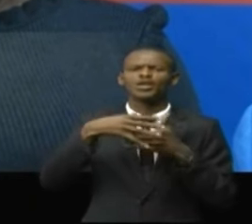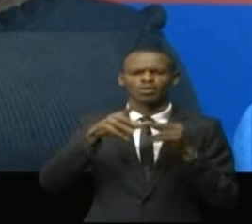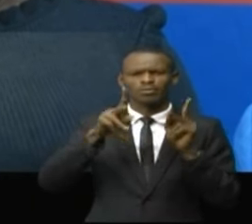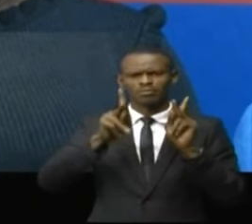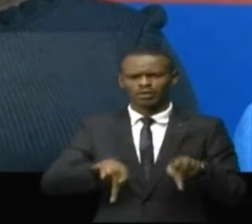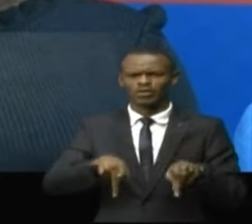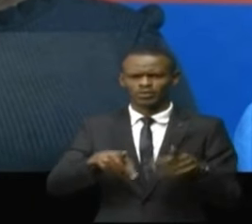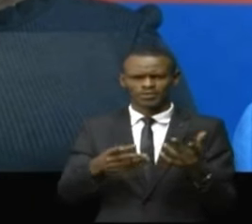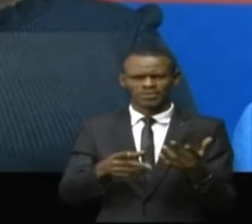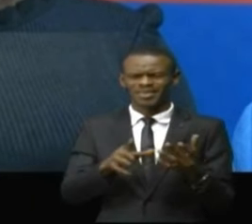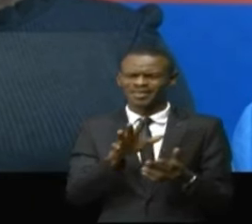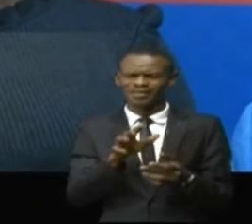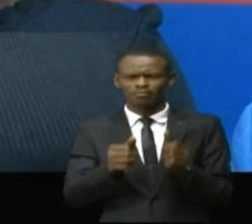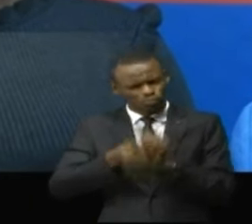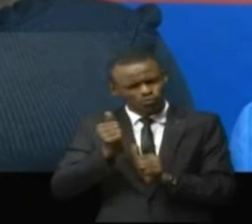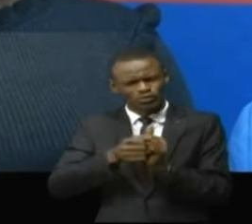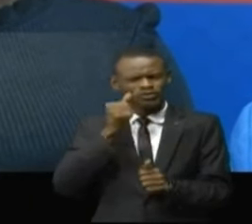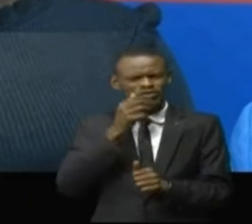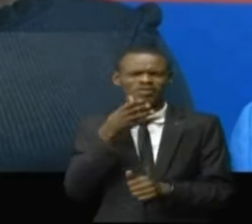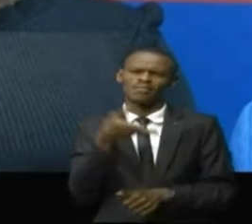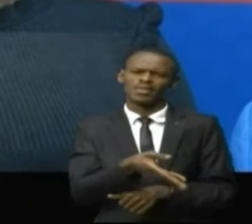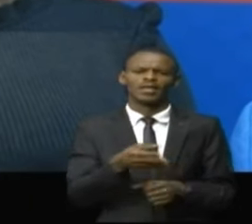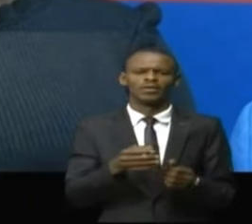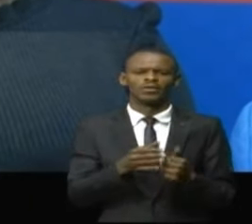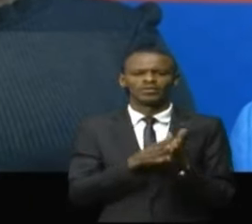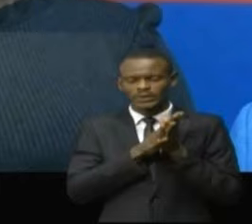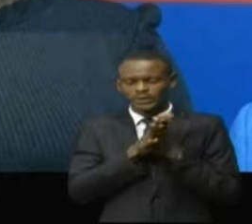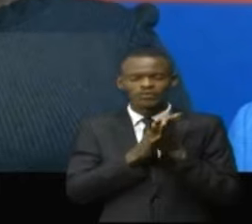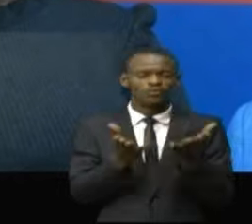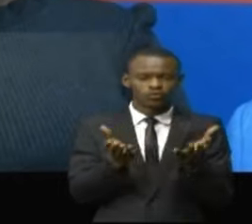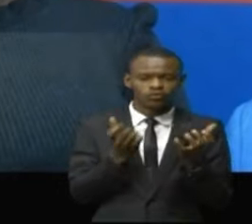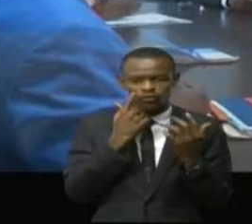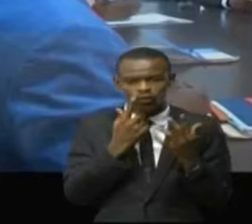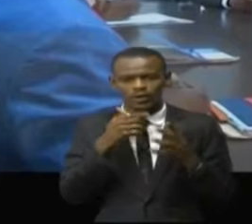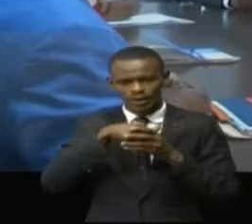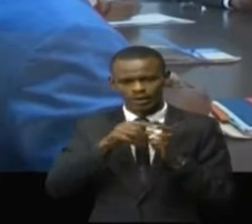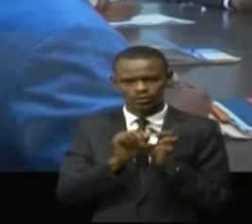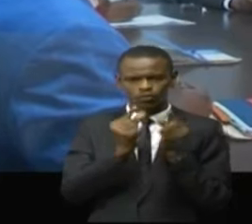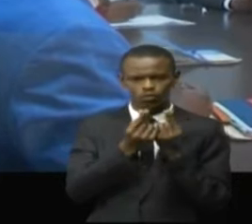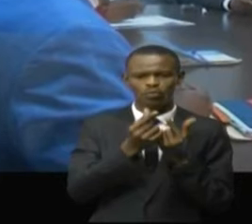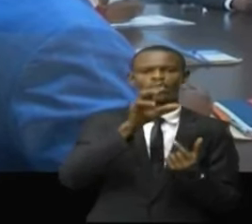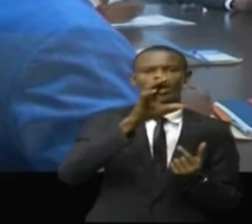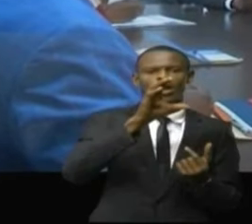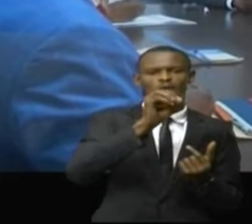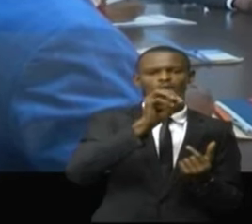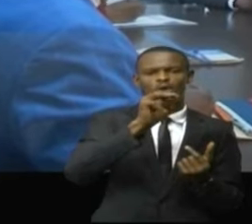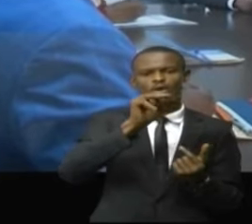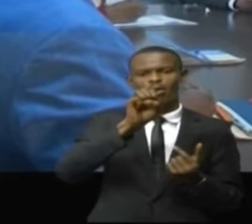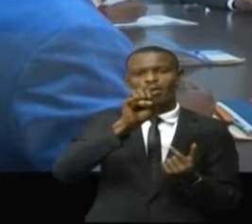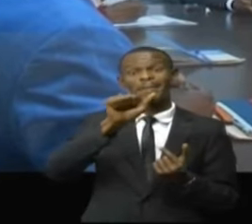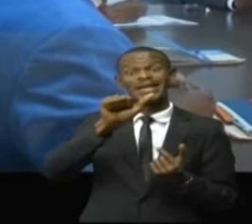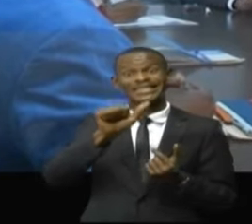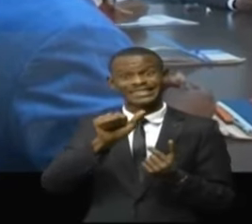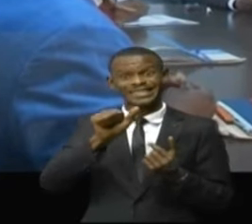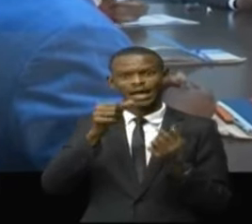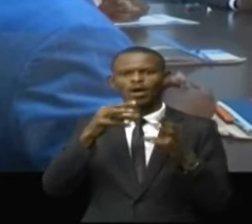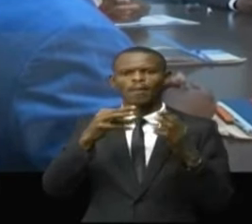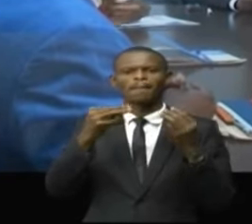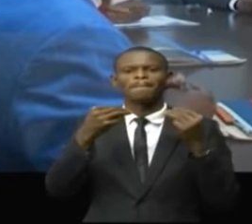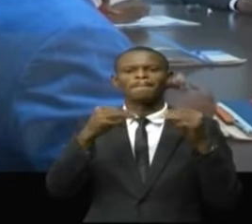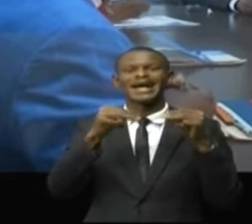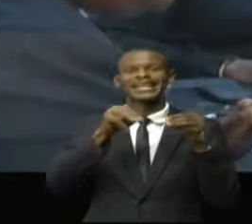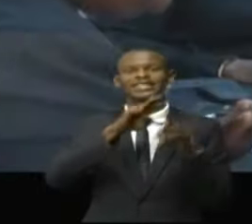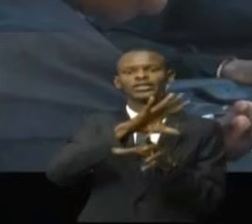premiers à avoir le plus grand nombre de femmes inscrite sur cette plateforme. Pour rappel, le marché commun de l'Afrique orientale et